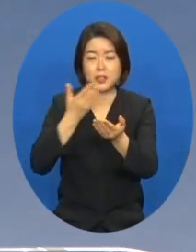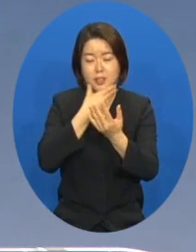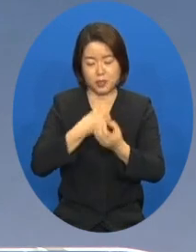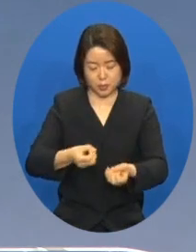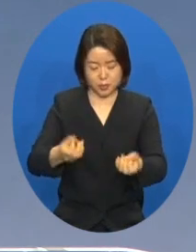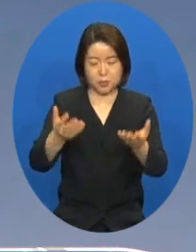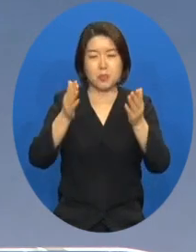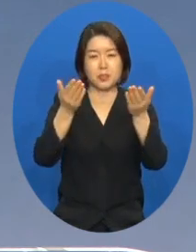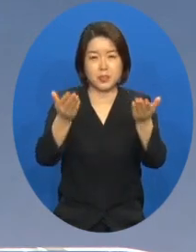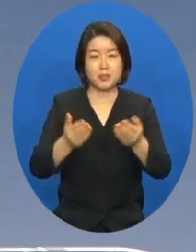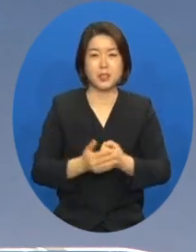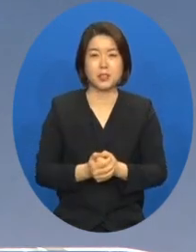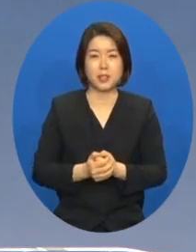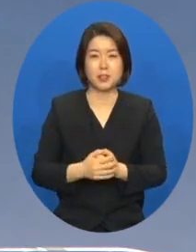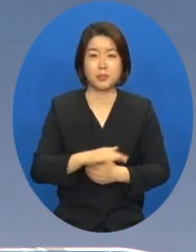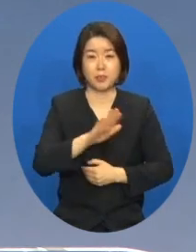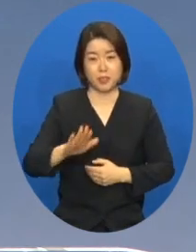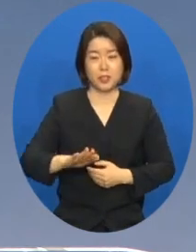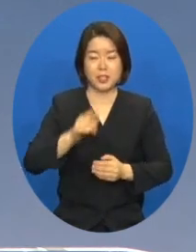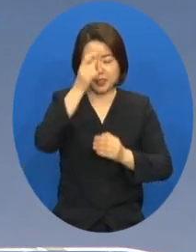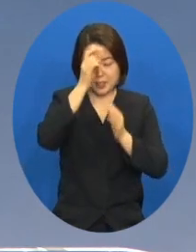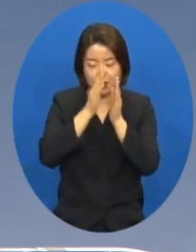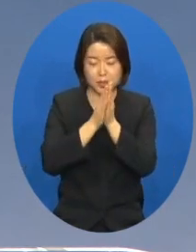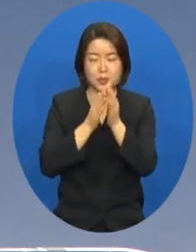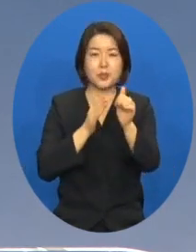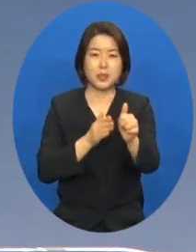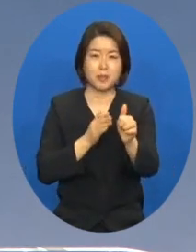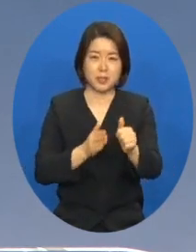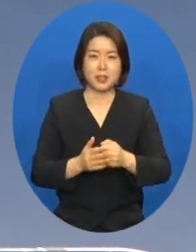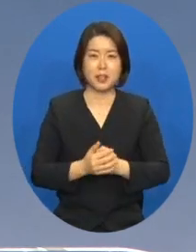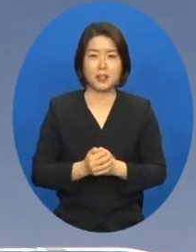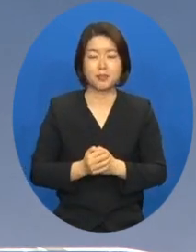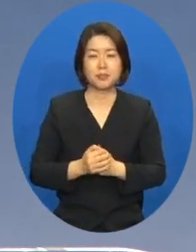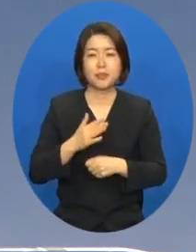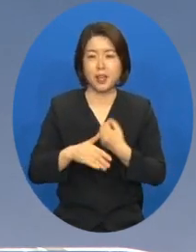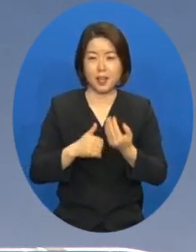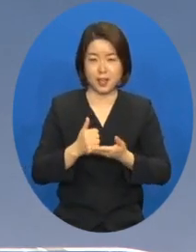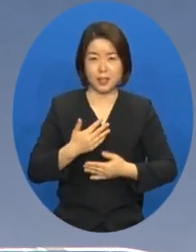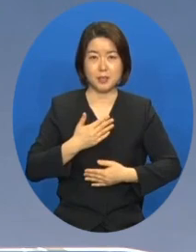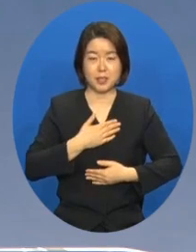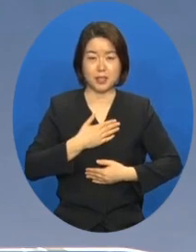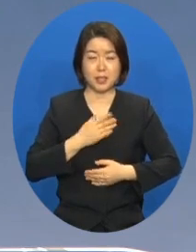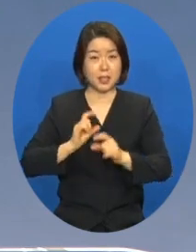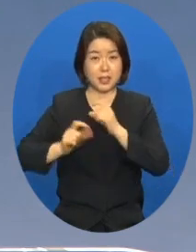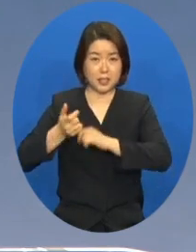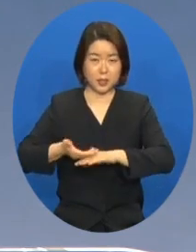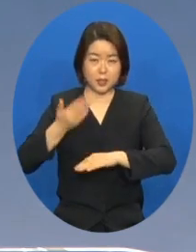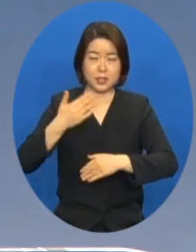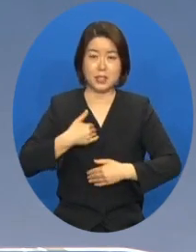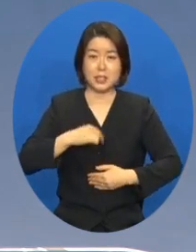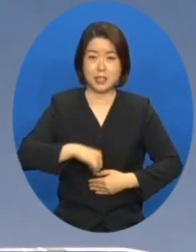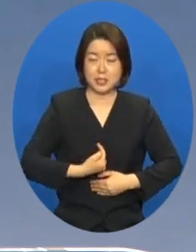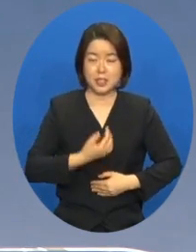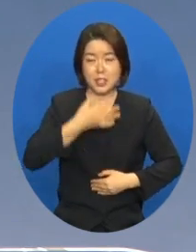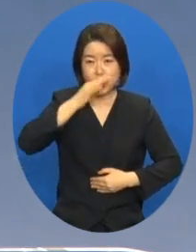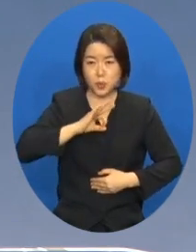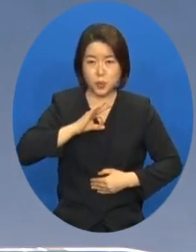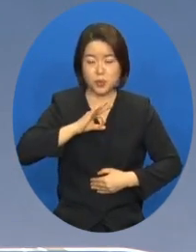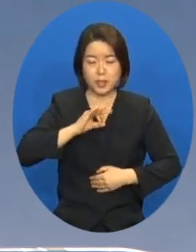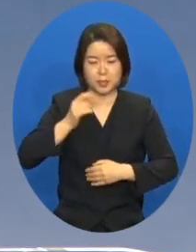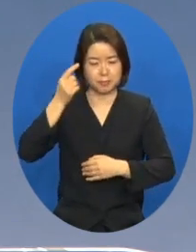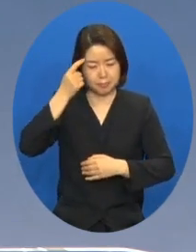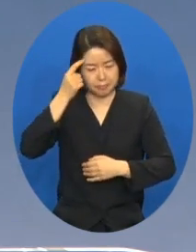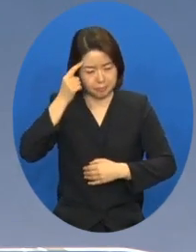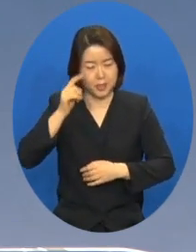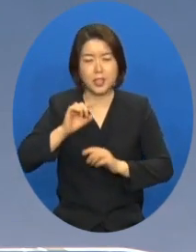축복합니다. 이 시간에 우리 기도하십시다. 하나님, 제가 더 이상 저 자신의 유익에 연연하지 않게